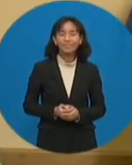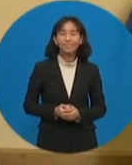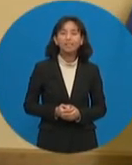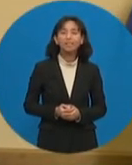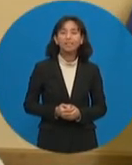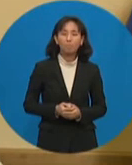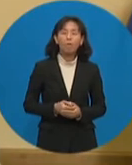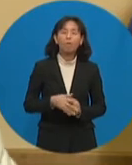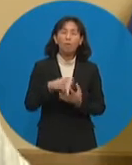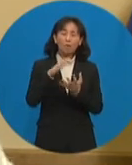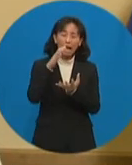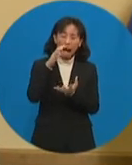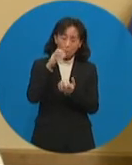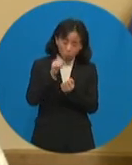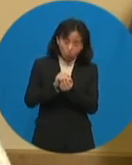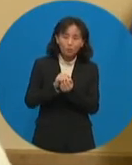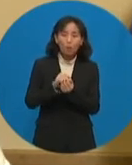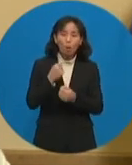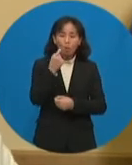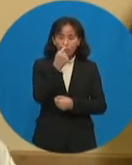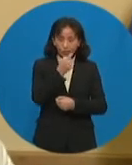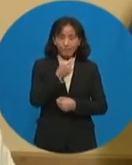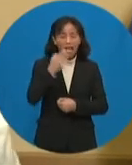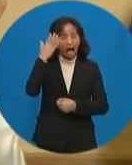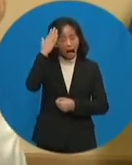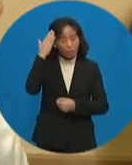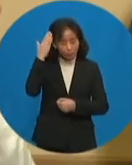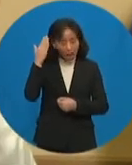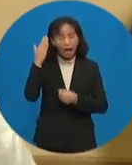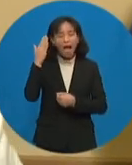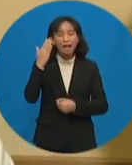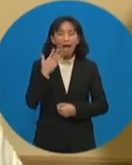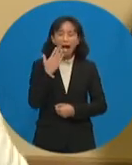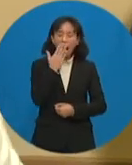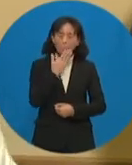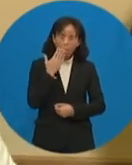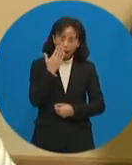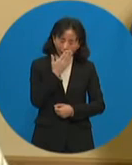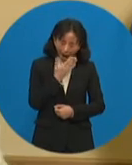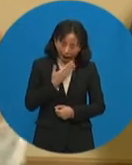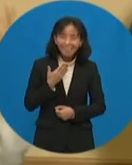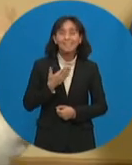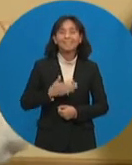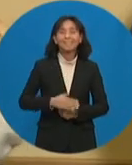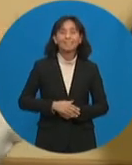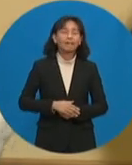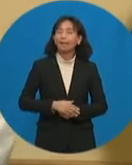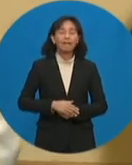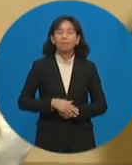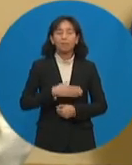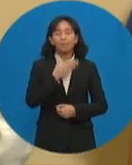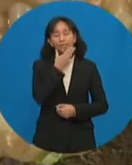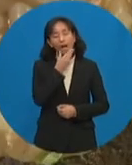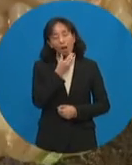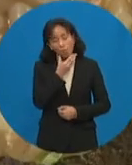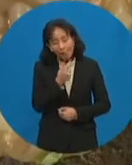噛んだ瞬間に口の中にこの脂の甘みが広がって、もうすっごい幸せな気分になります